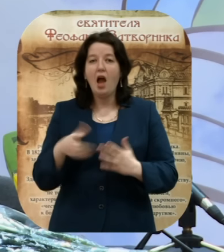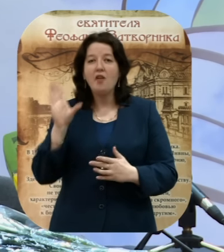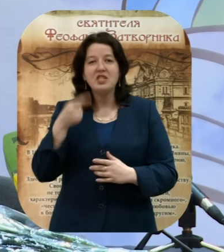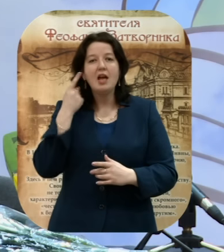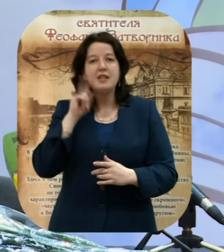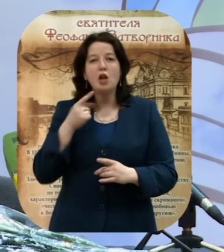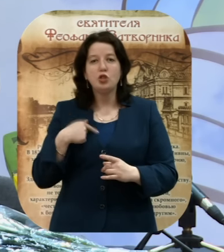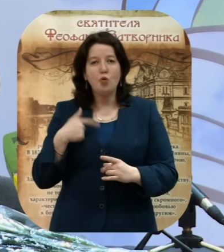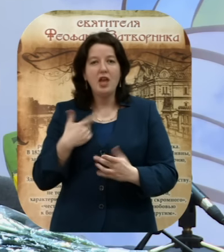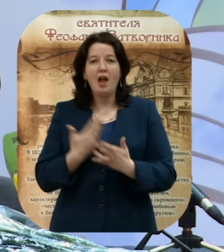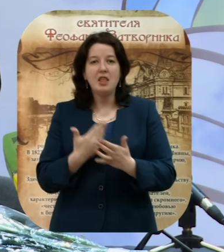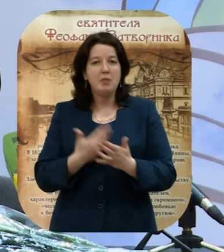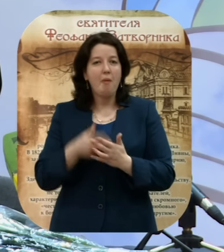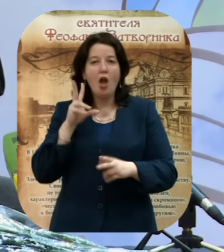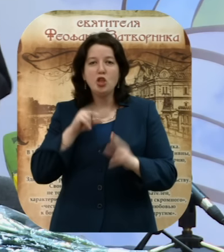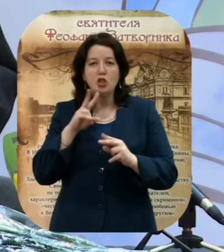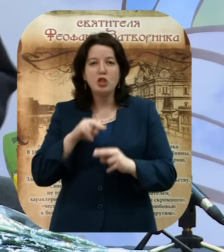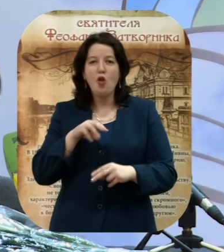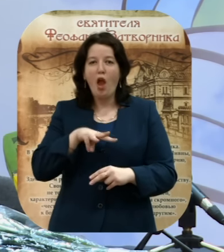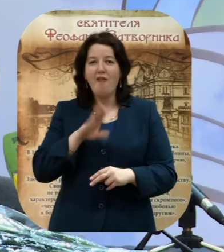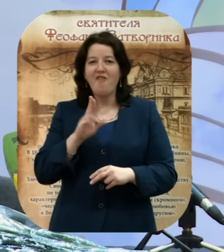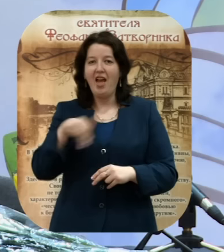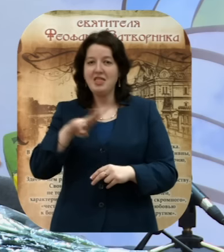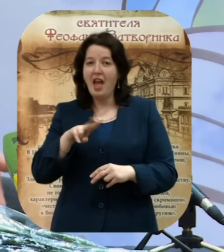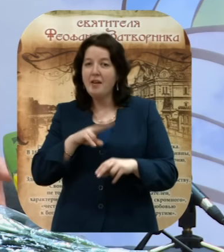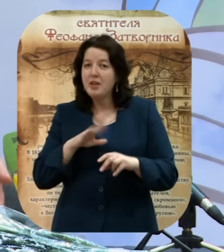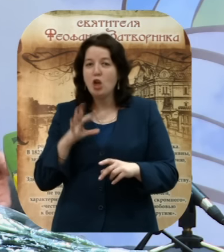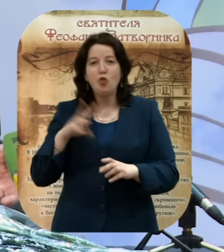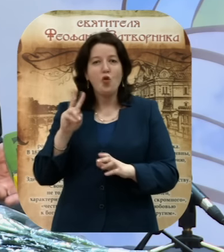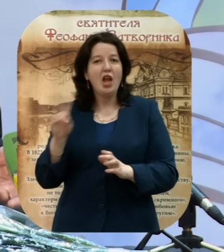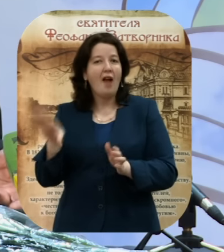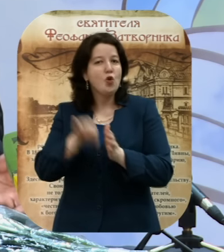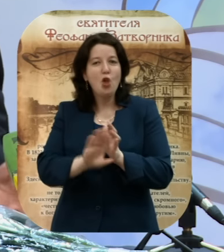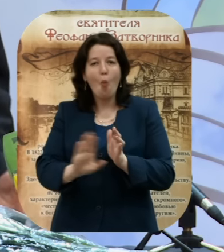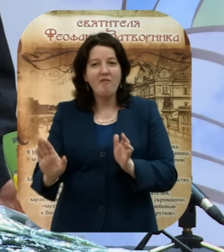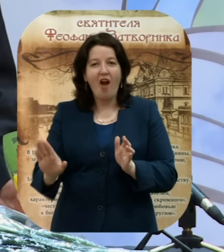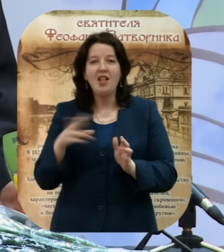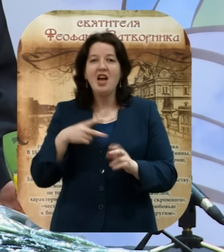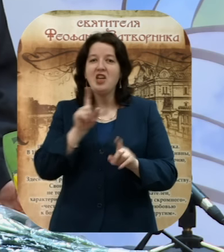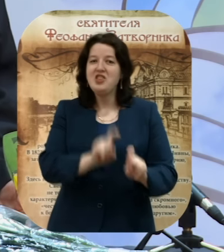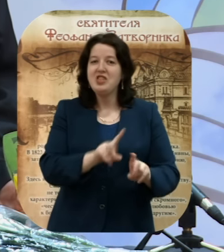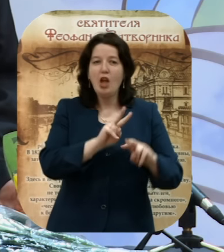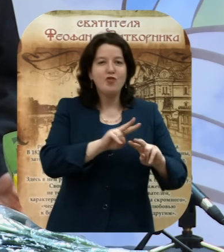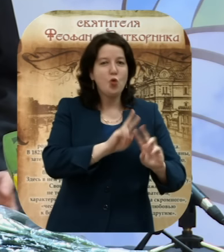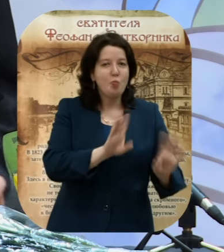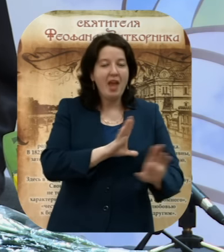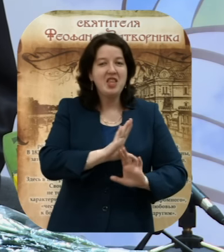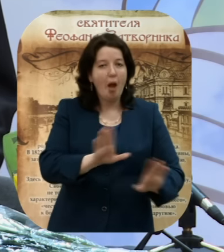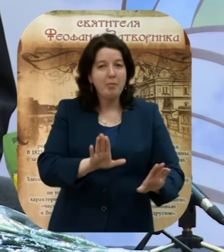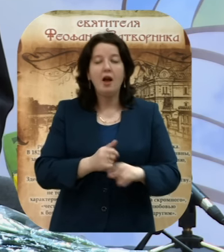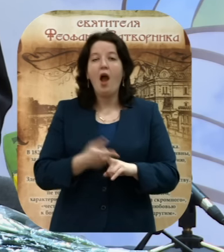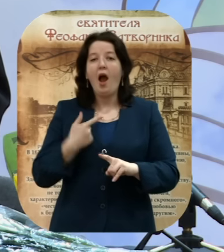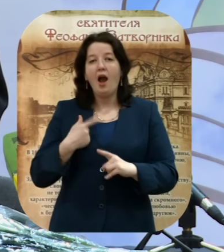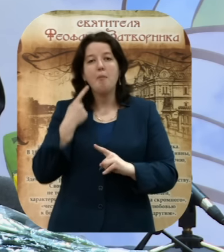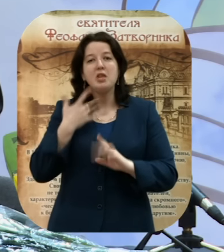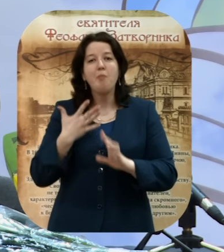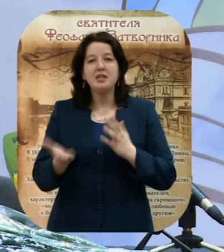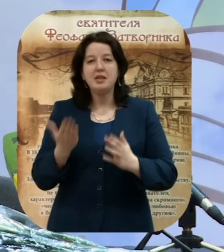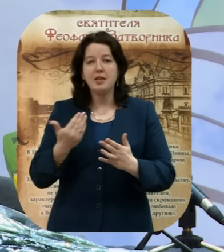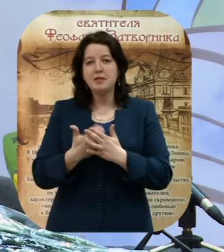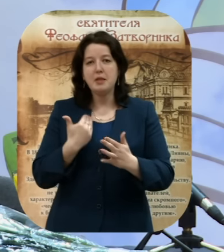что я не состою на учете в МВД, да, что никого не убивал, не сидел, например, в тюрьме. Вы понимаете, да? А если еще,